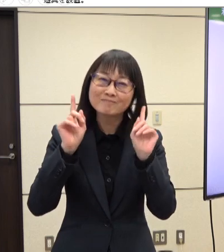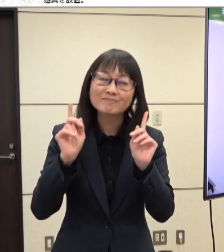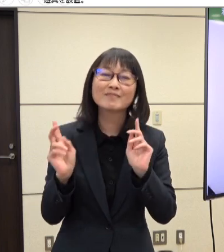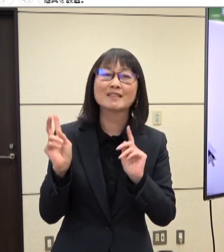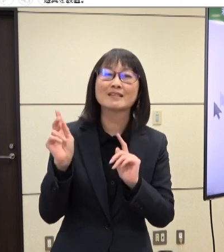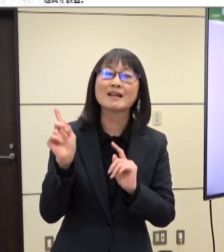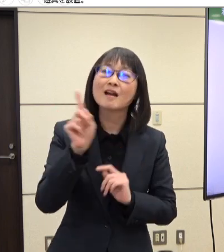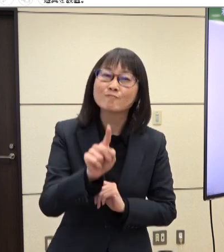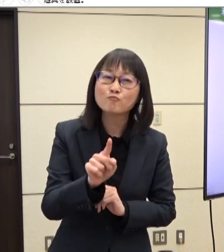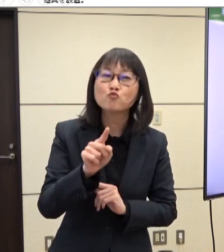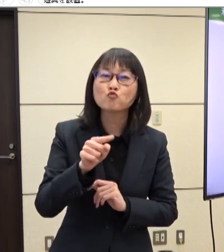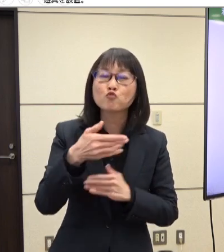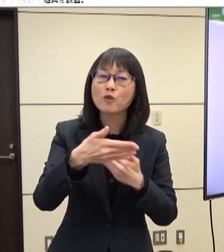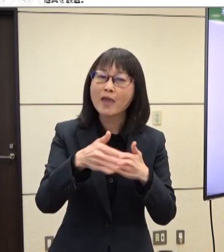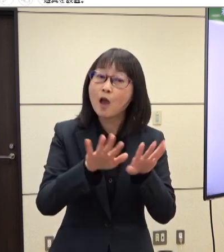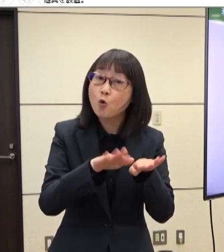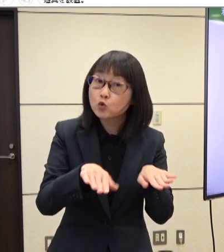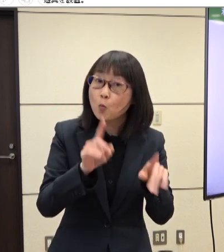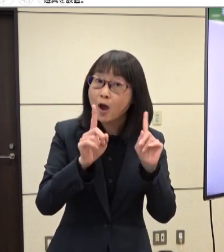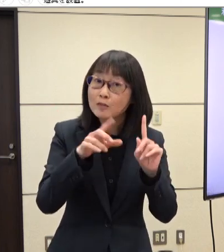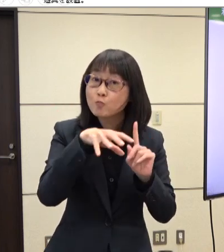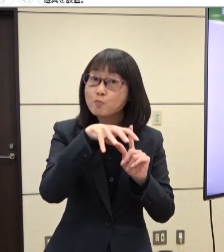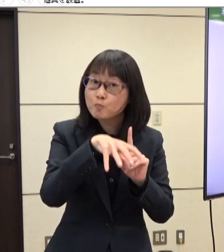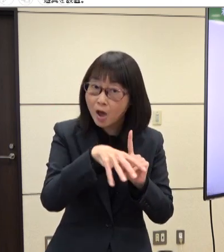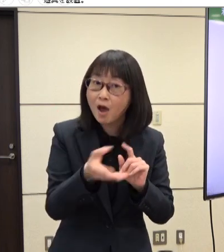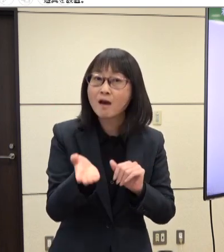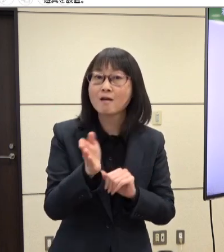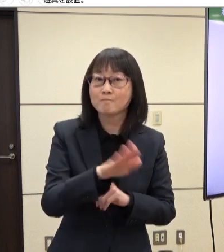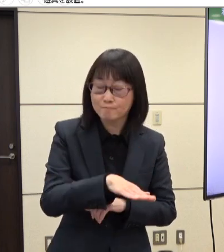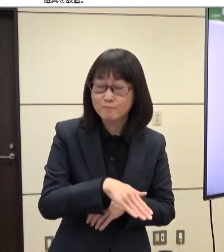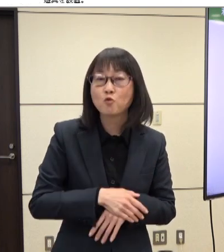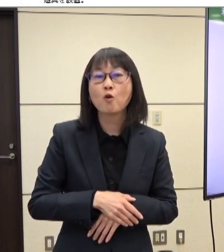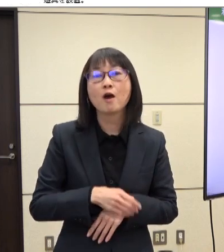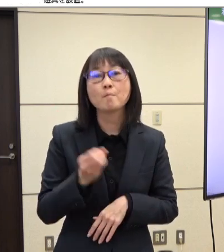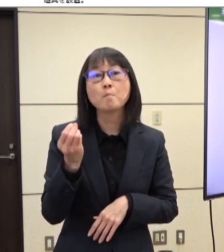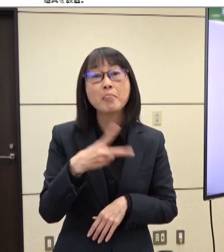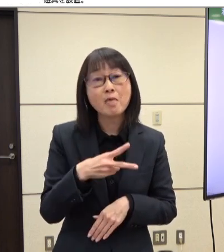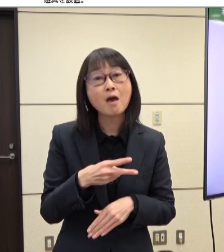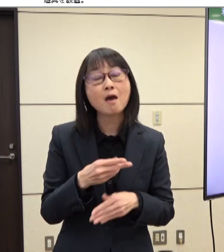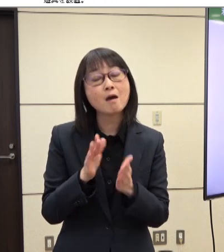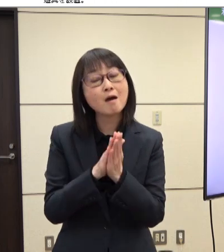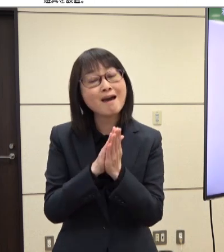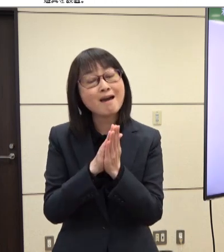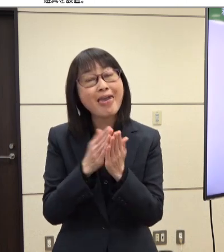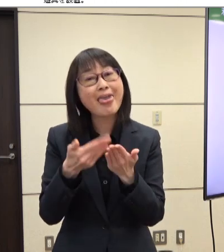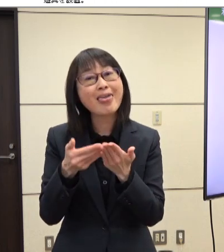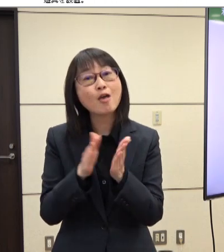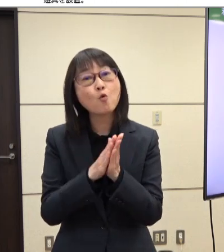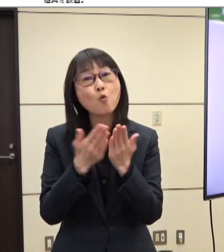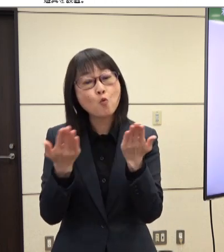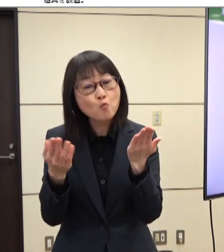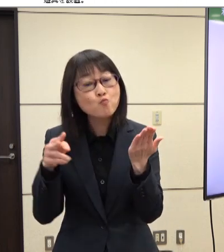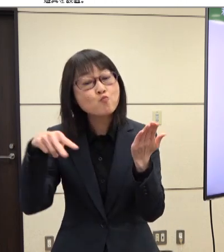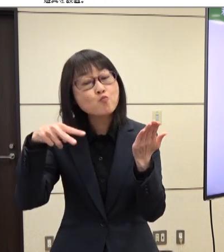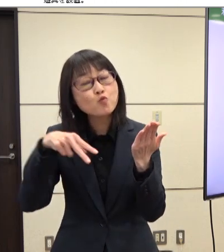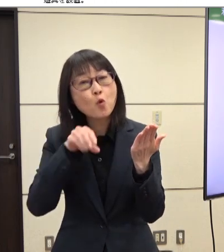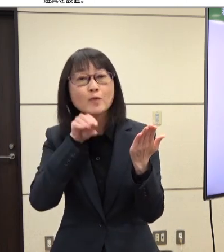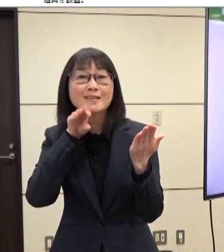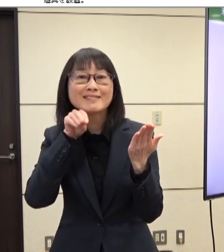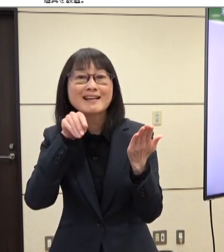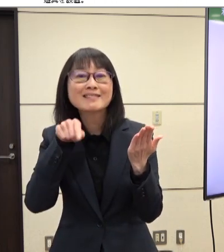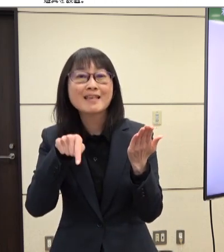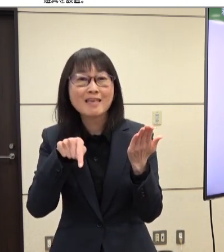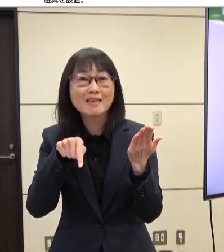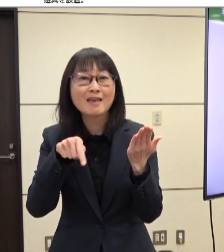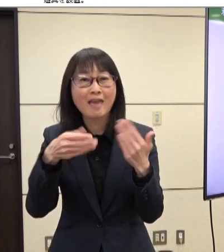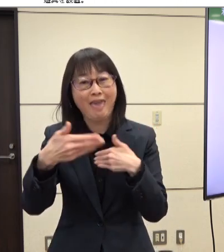なキッズコーナーとか、あるいは絵本の読み聞かせができるキッズスペース、まあ、こういったスペースも